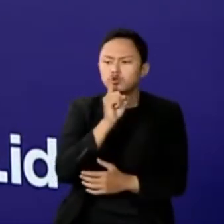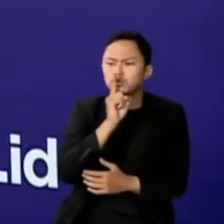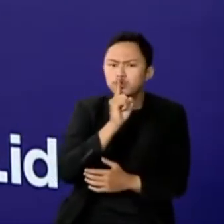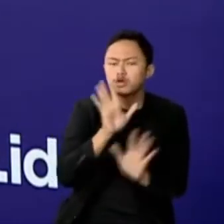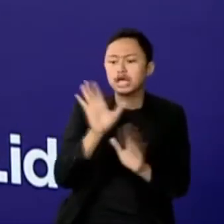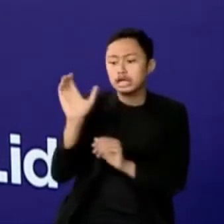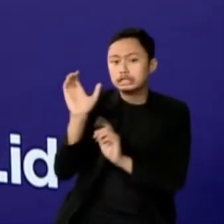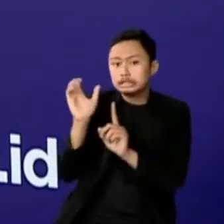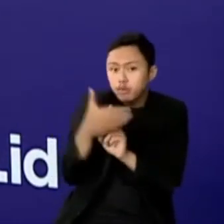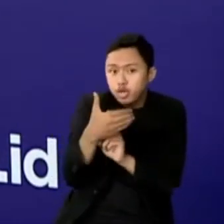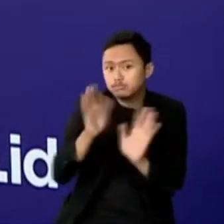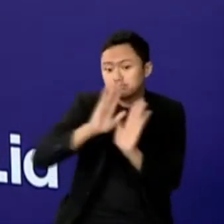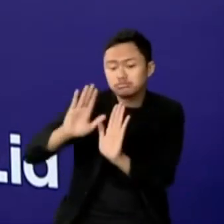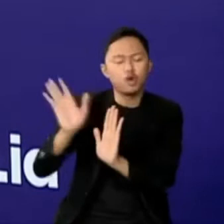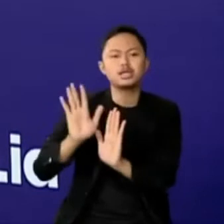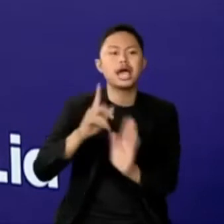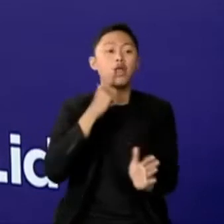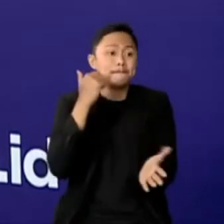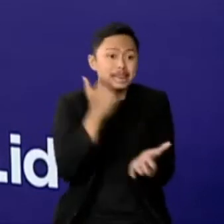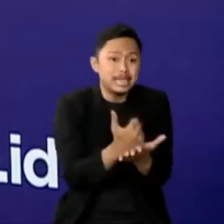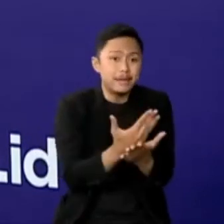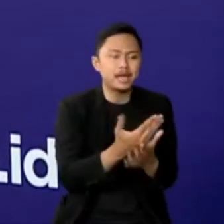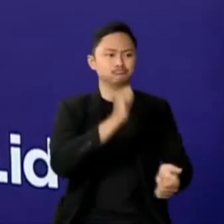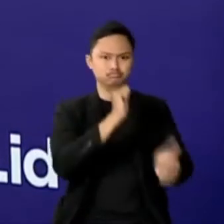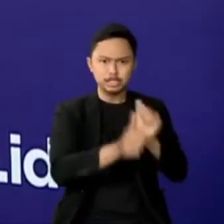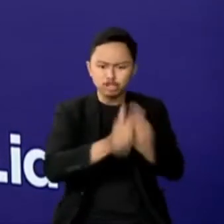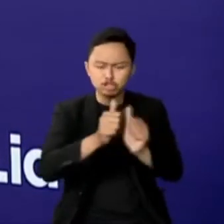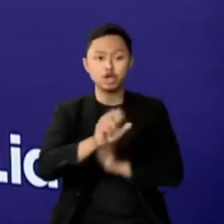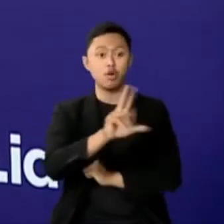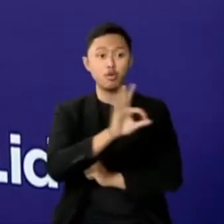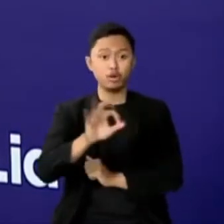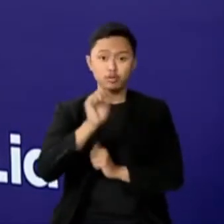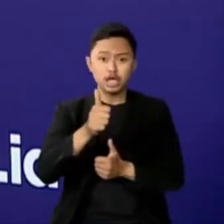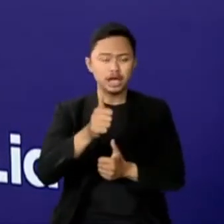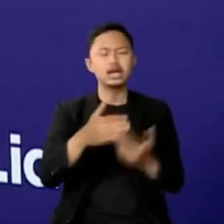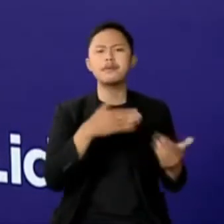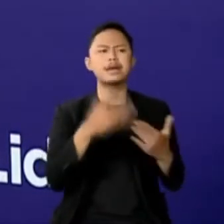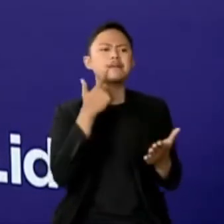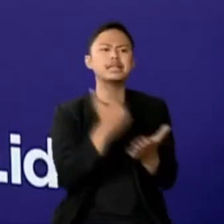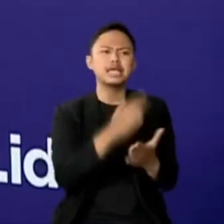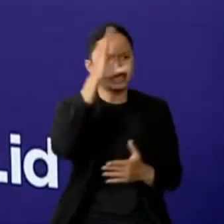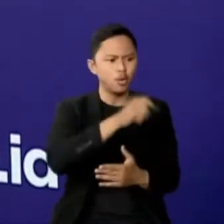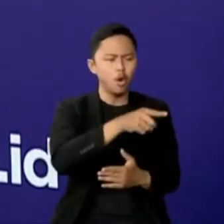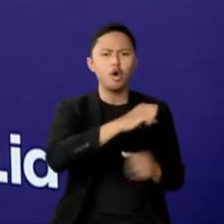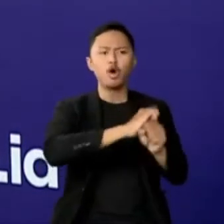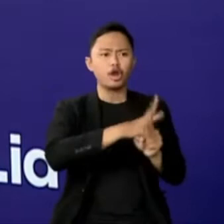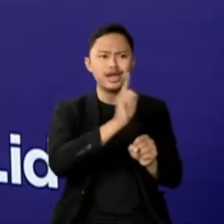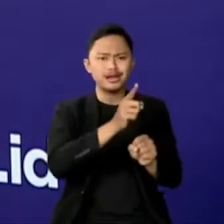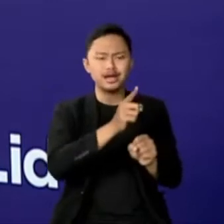disembunyikan jangan diam-diam perbanyak kalau bisa sehari 20.000 kita lakukan Rp20.000 untuk testing